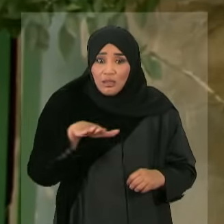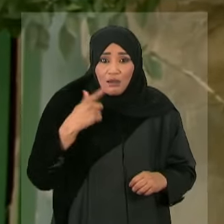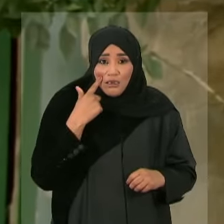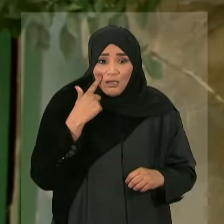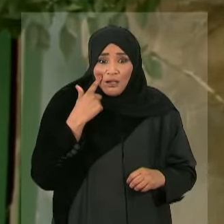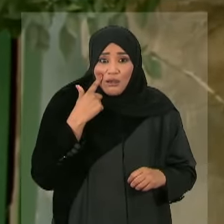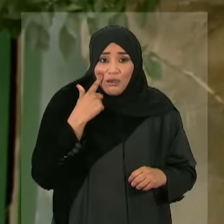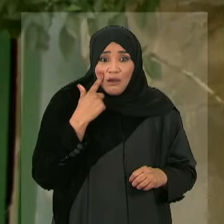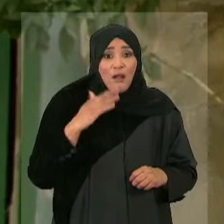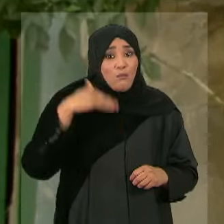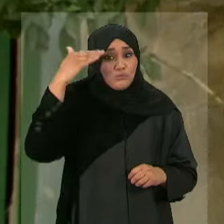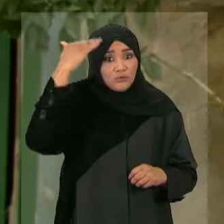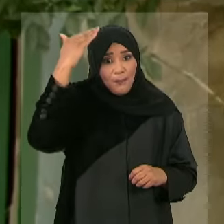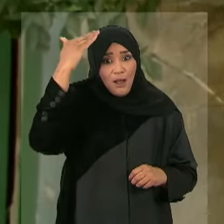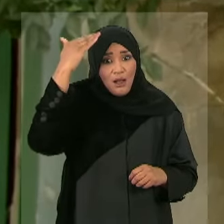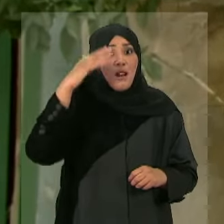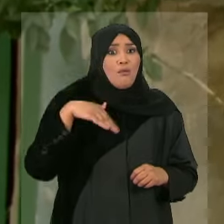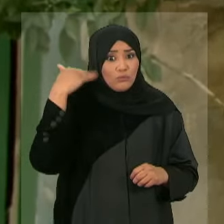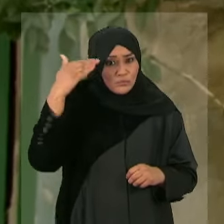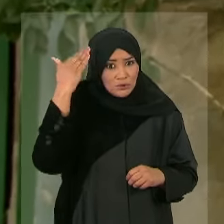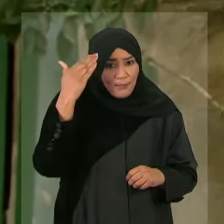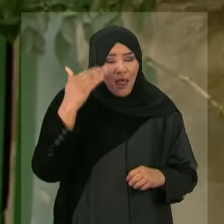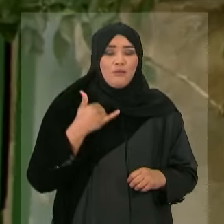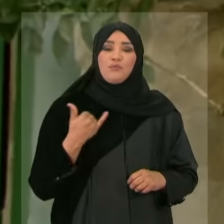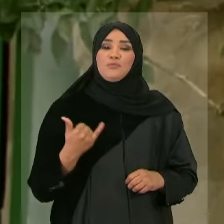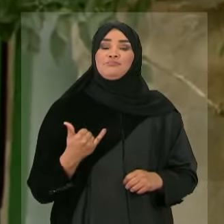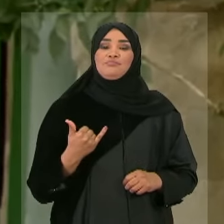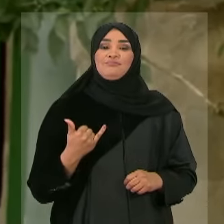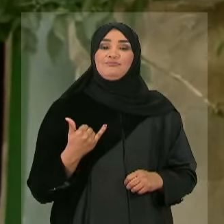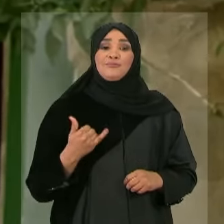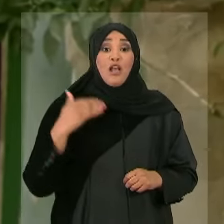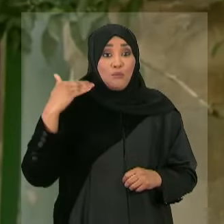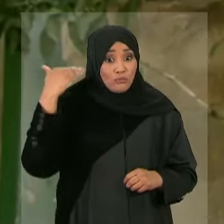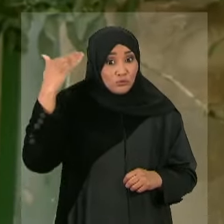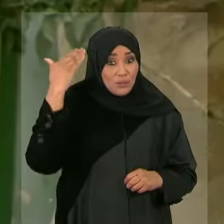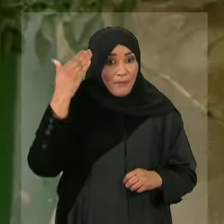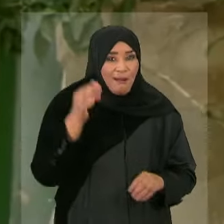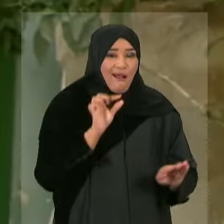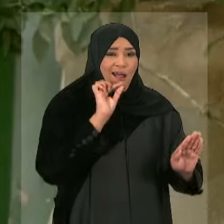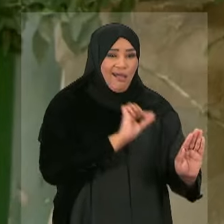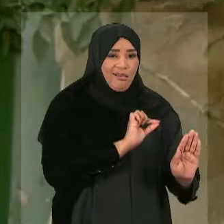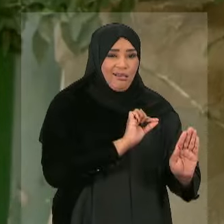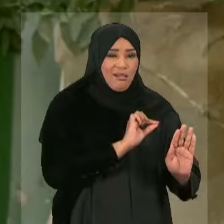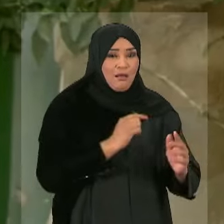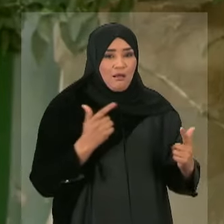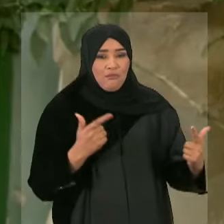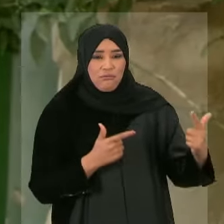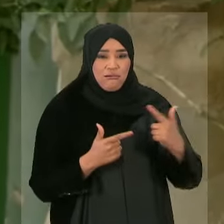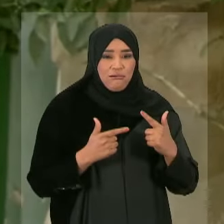مستقبلك هذا الأهم، مستقبلك اللي فيه مؤامرة كبيرة عليه، مستقبلك اللي